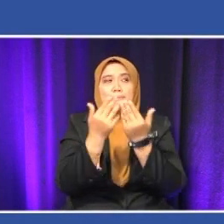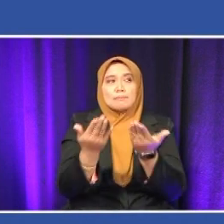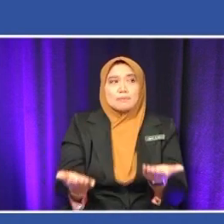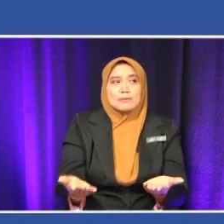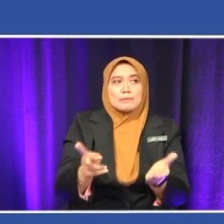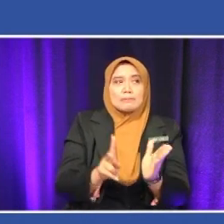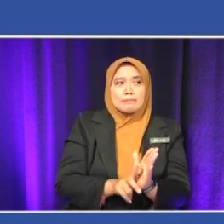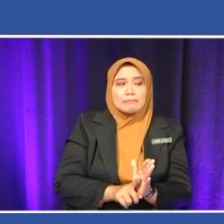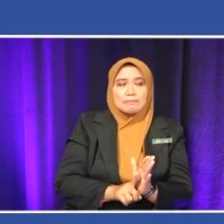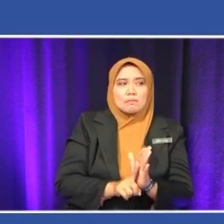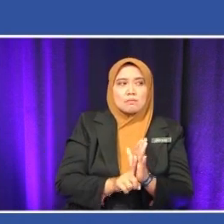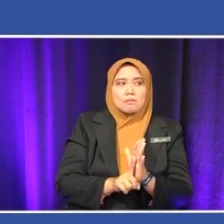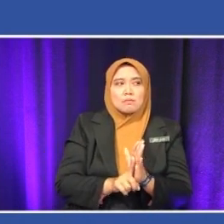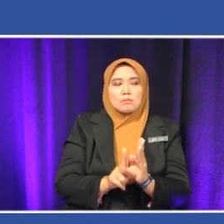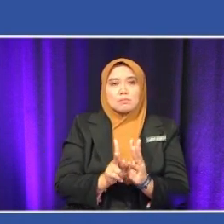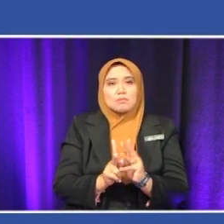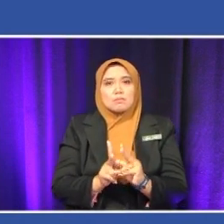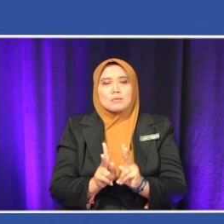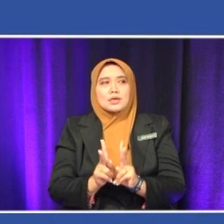rendah. Apa maksud pokok tadi?